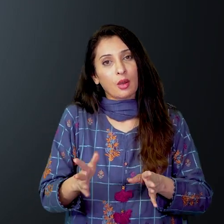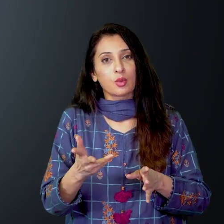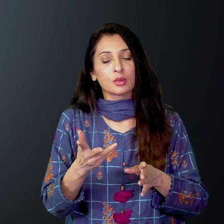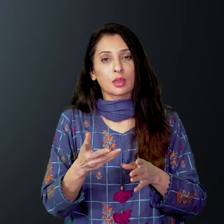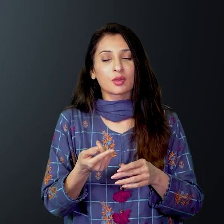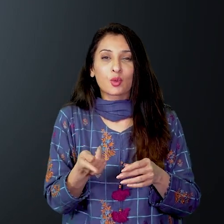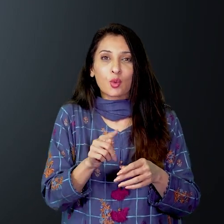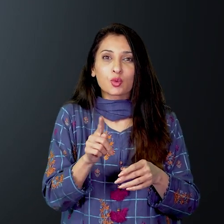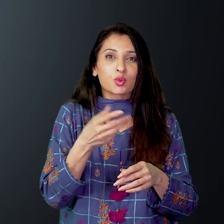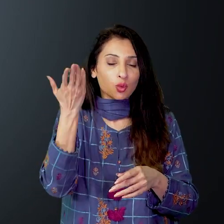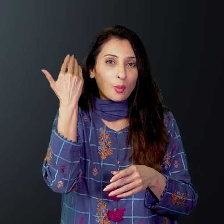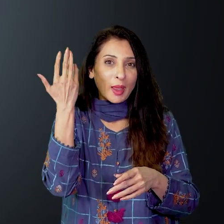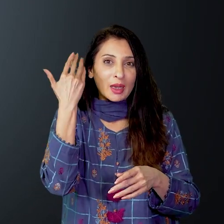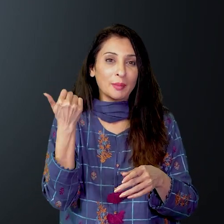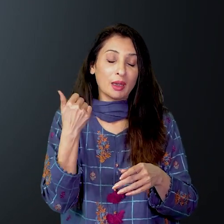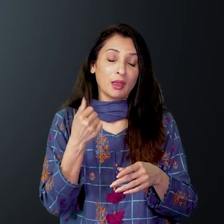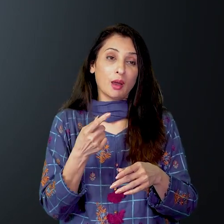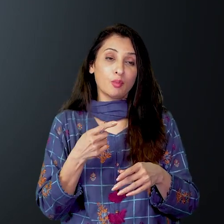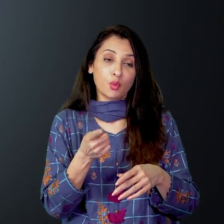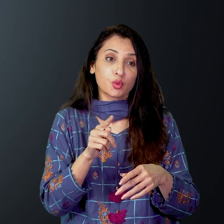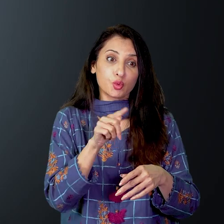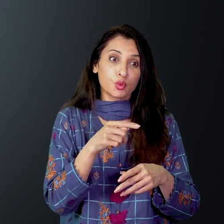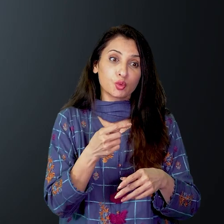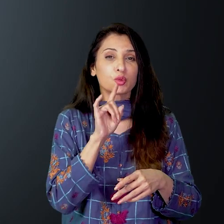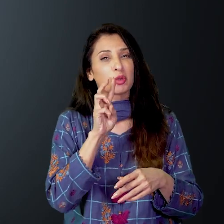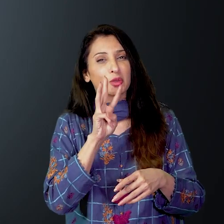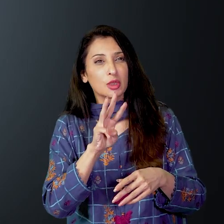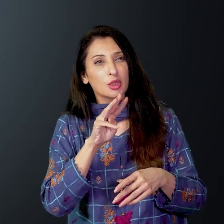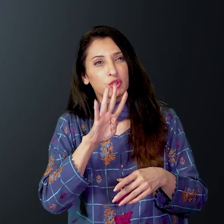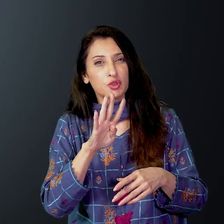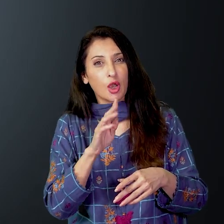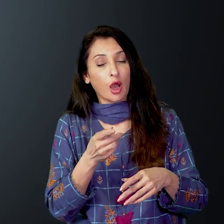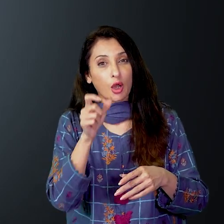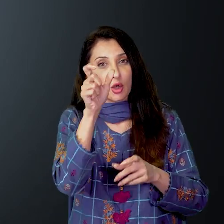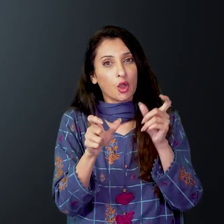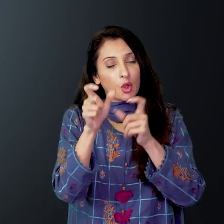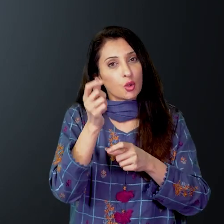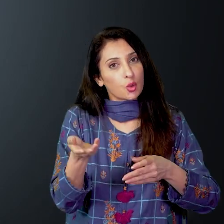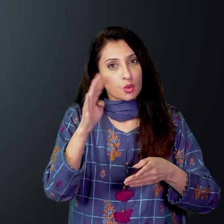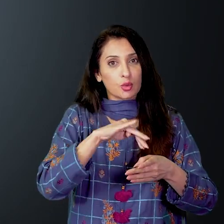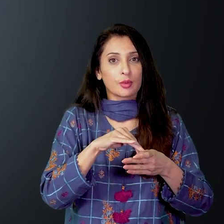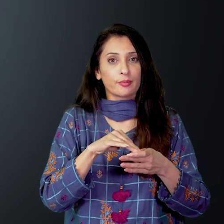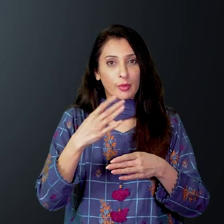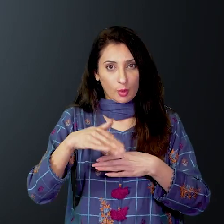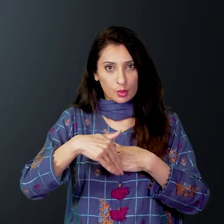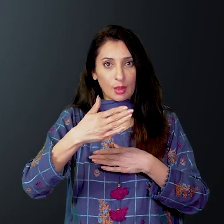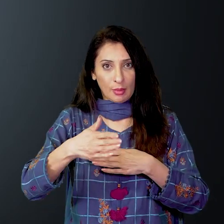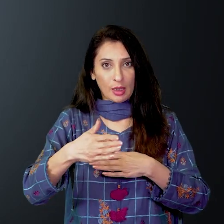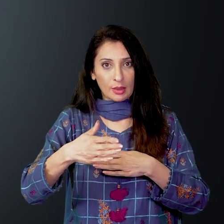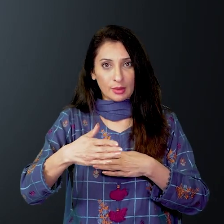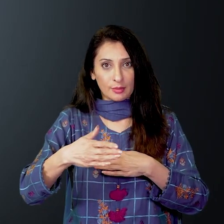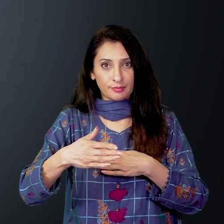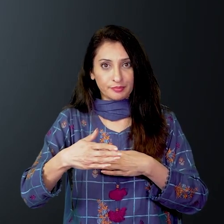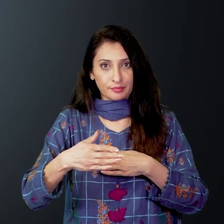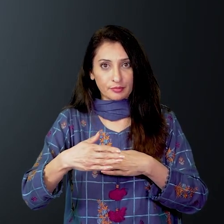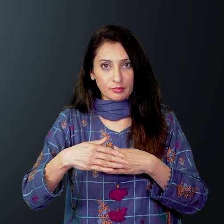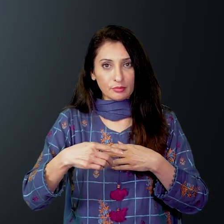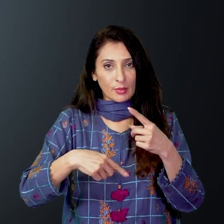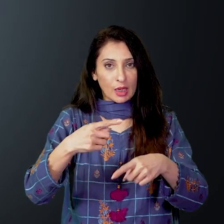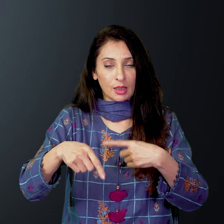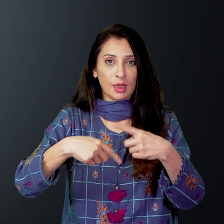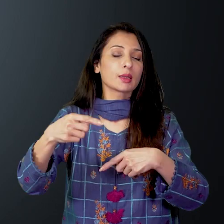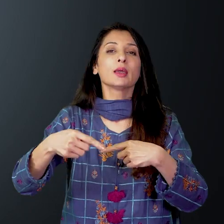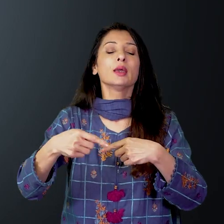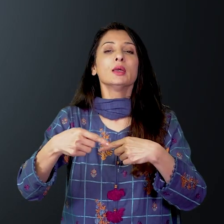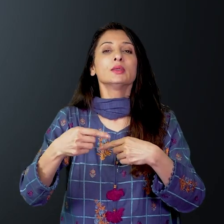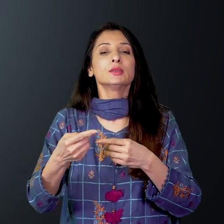3 से 4 केस रोज़ाना हम इमरजेंसी में करते थे। मैं 2018 की बात कर रही हूँ। उसके बाद जब हेलमेट का इस्तेमाल जो था वो गवर्नमेंट ने लाजिम